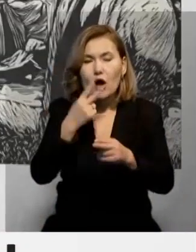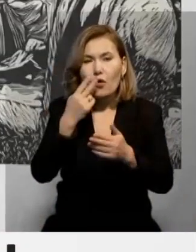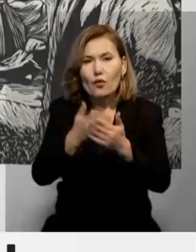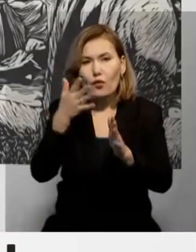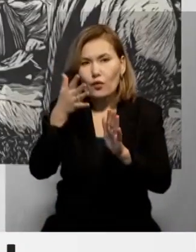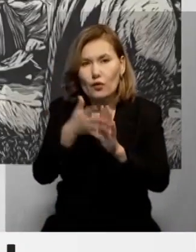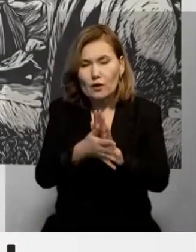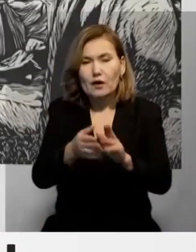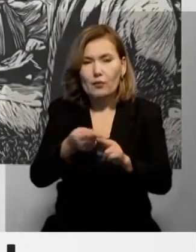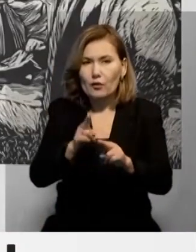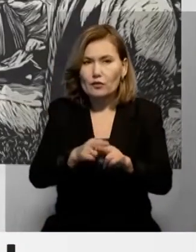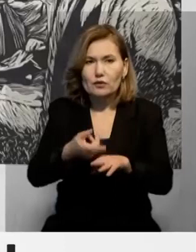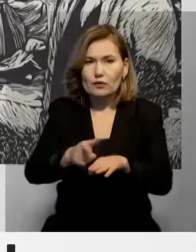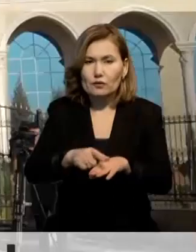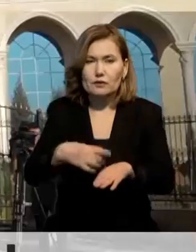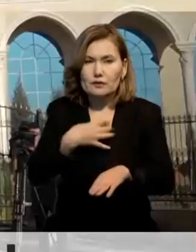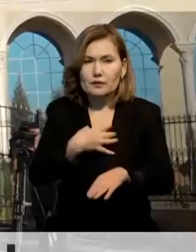алғашқы қарлығаш деп ойлаймын.